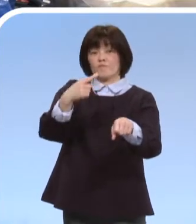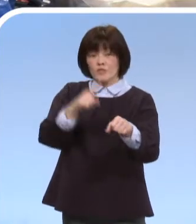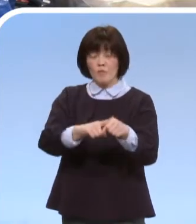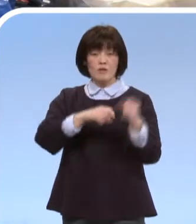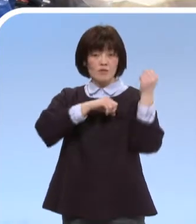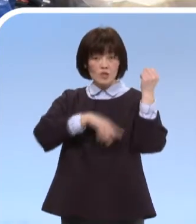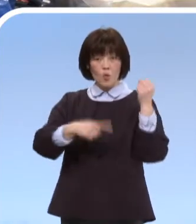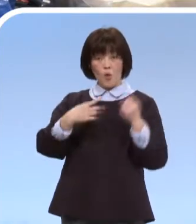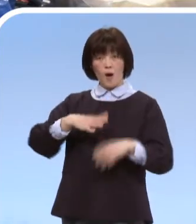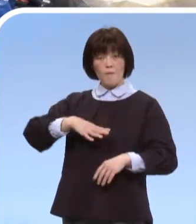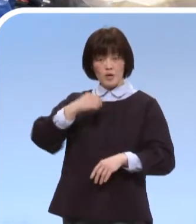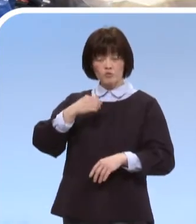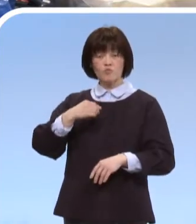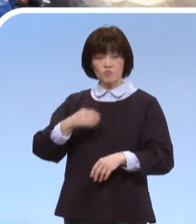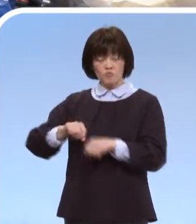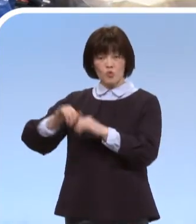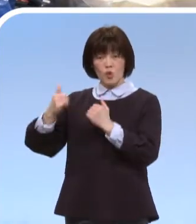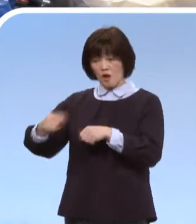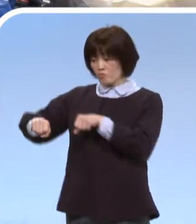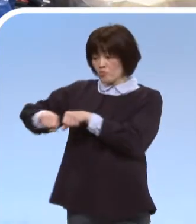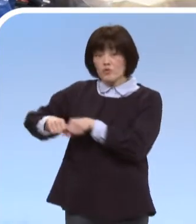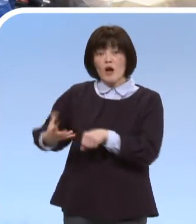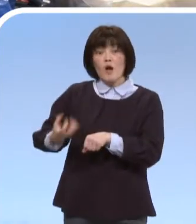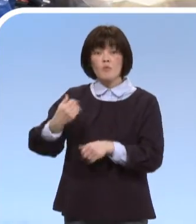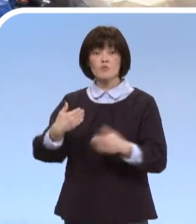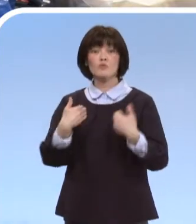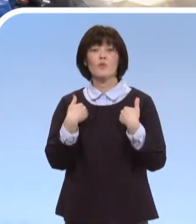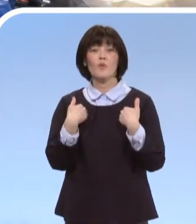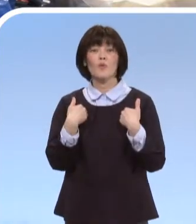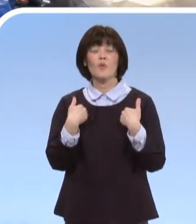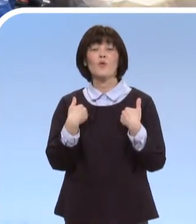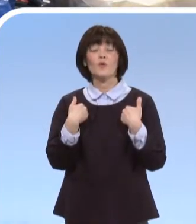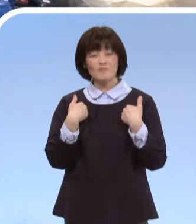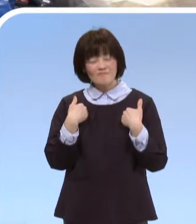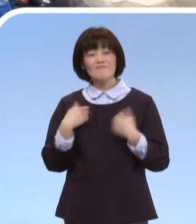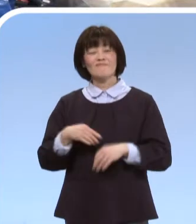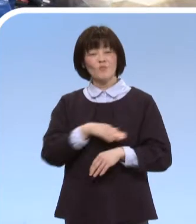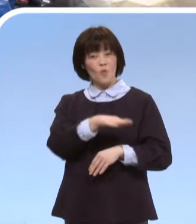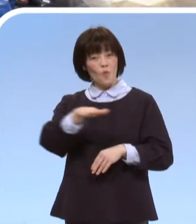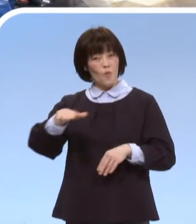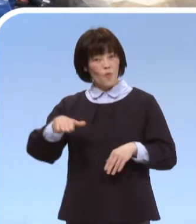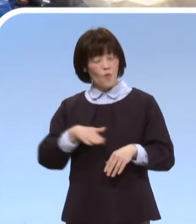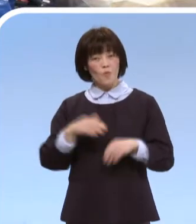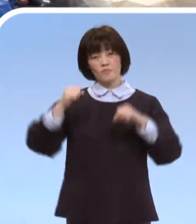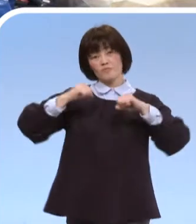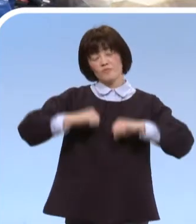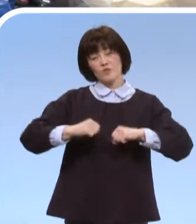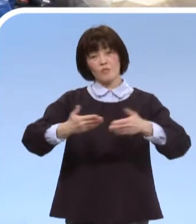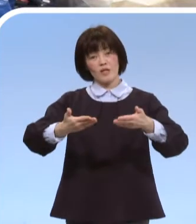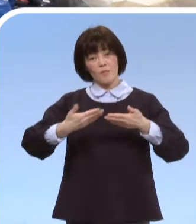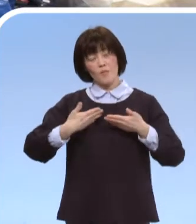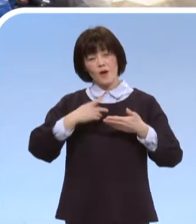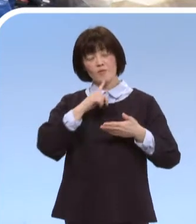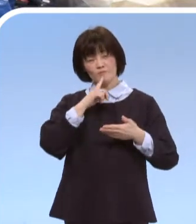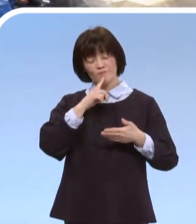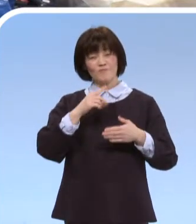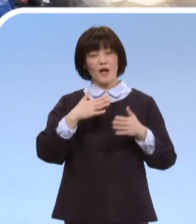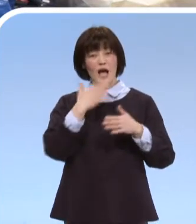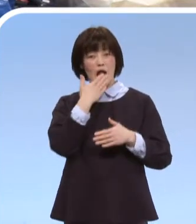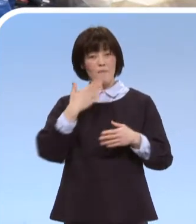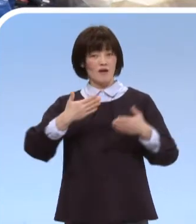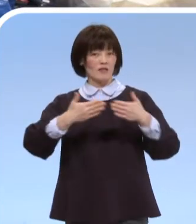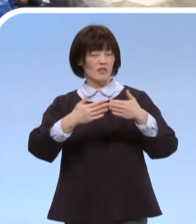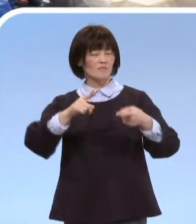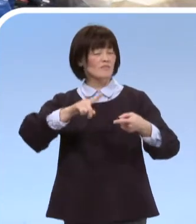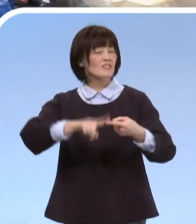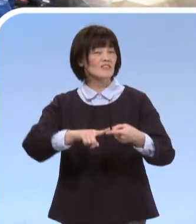つなげるにはどうしたらいいか、自分たちがまず知り合いにならないといけないっていうのがあったんで、そういうのをこう受け止めてくれる、こう面白かったらええ